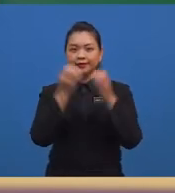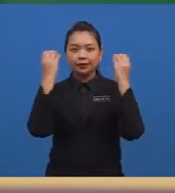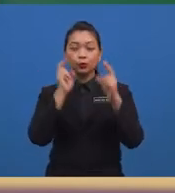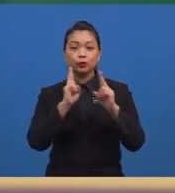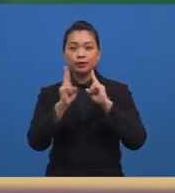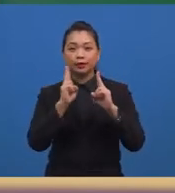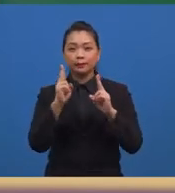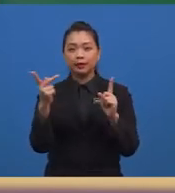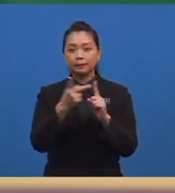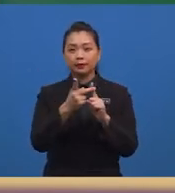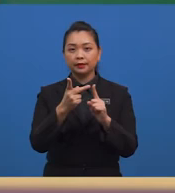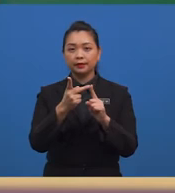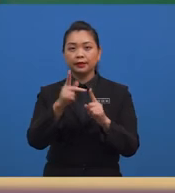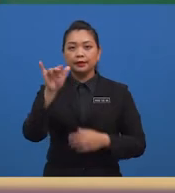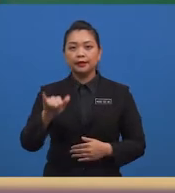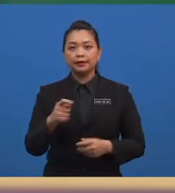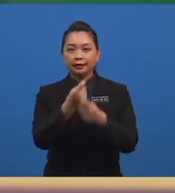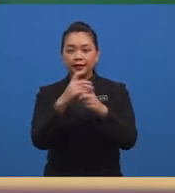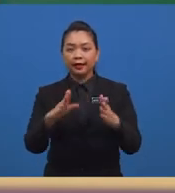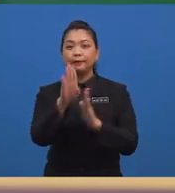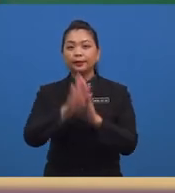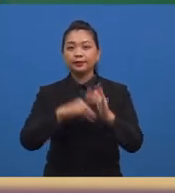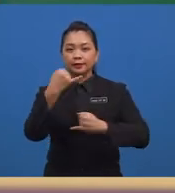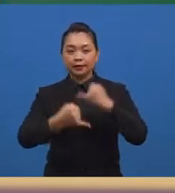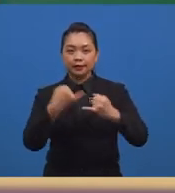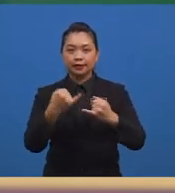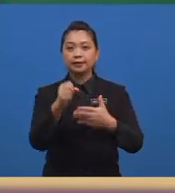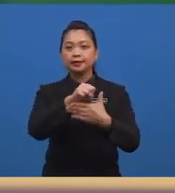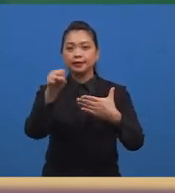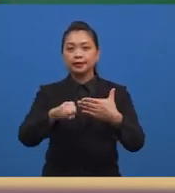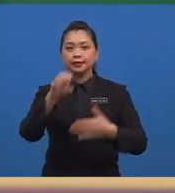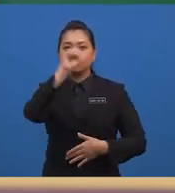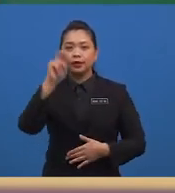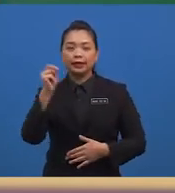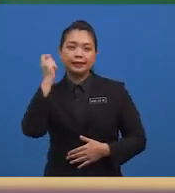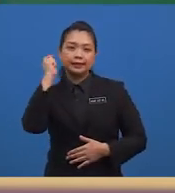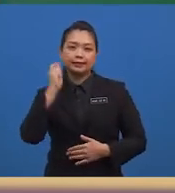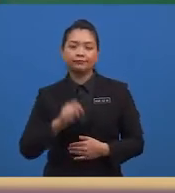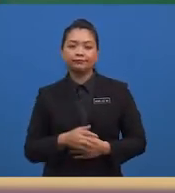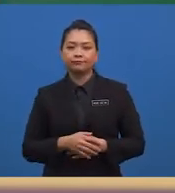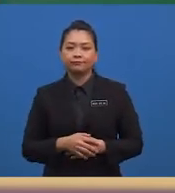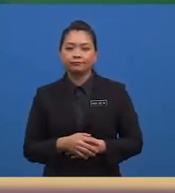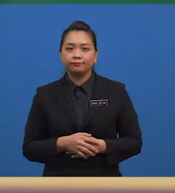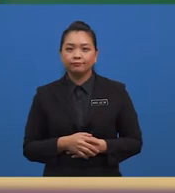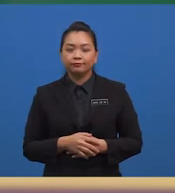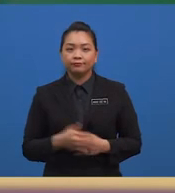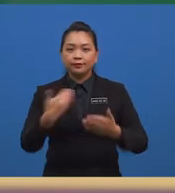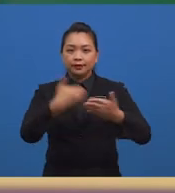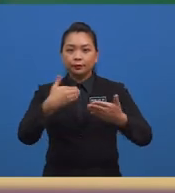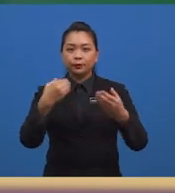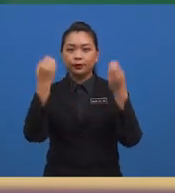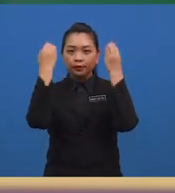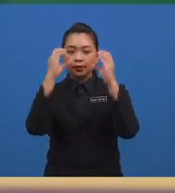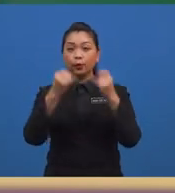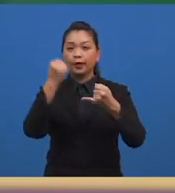cikgu ucapkan kepada yang telah berjaya menyelesaikan soalan-soalan tadi.